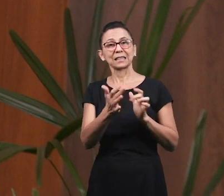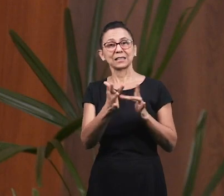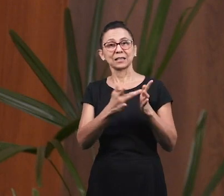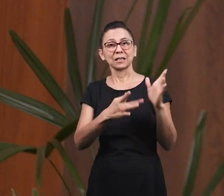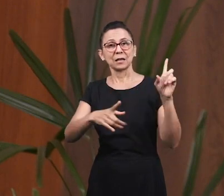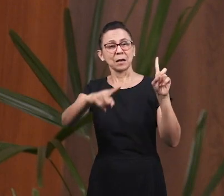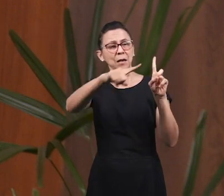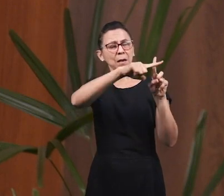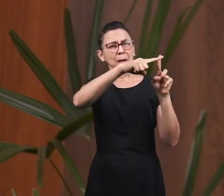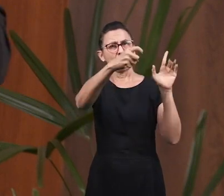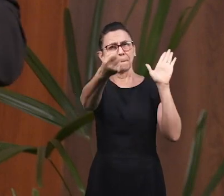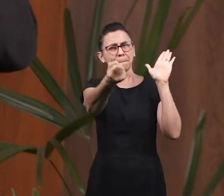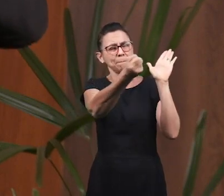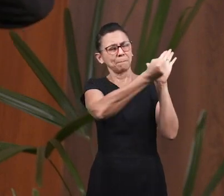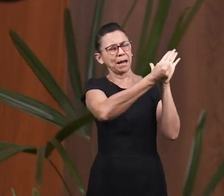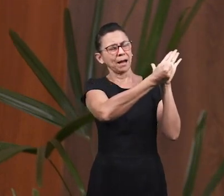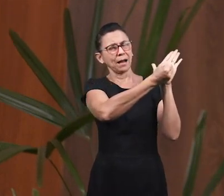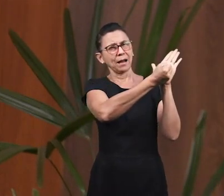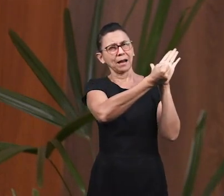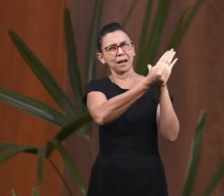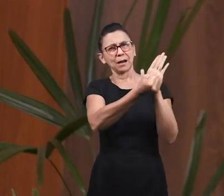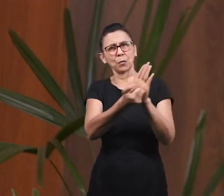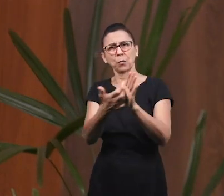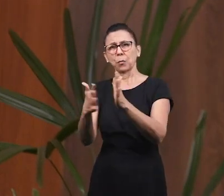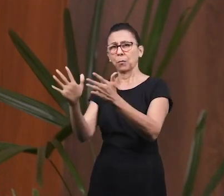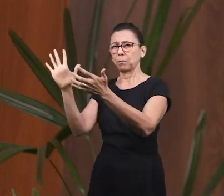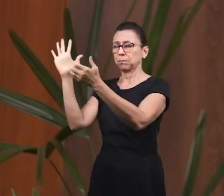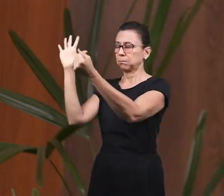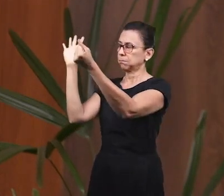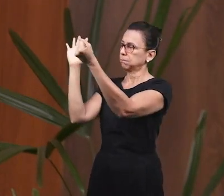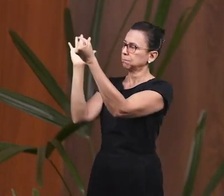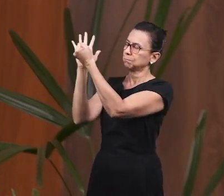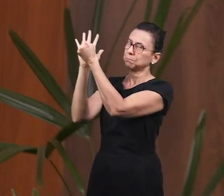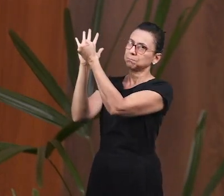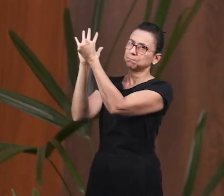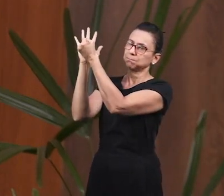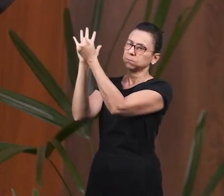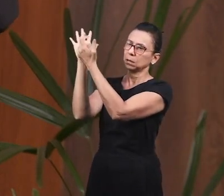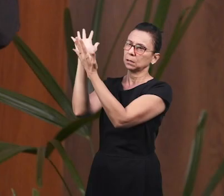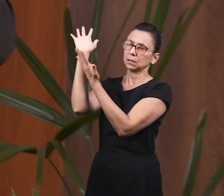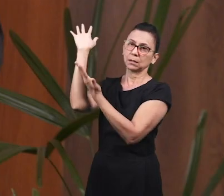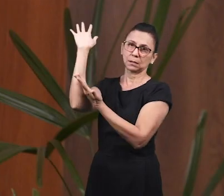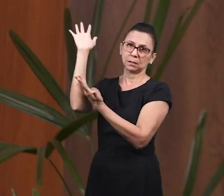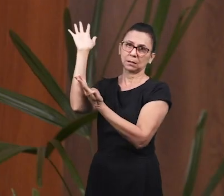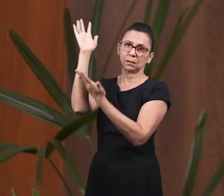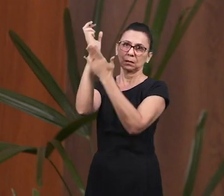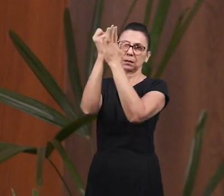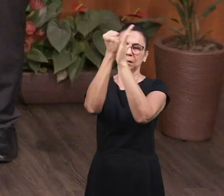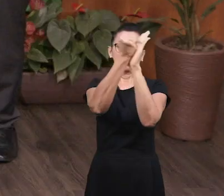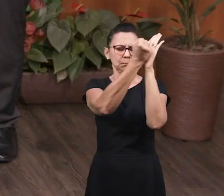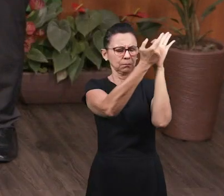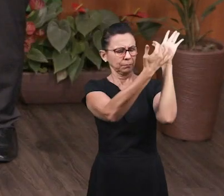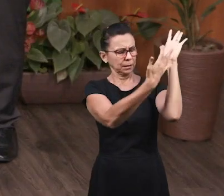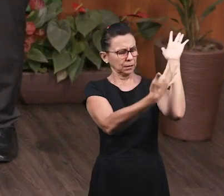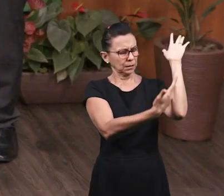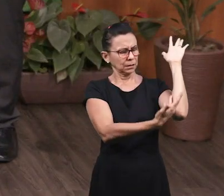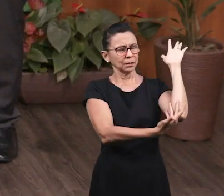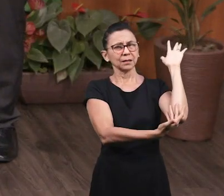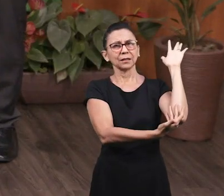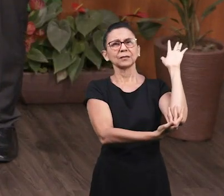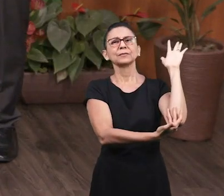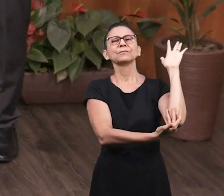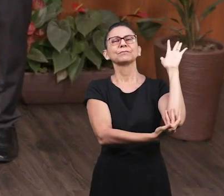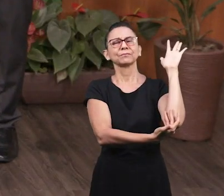où Jésus a été accroché, du haut est descendu son sang, du haut de la